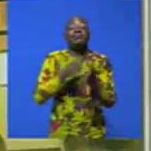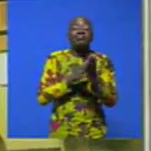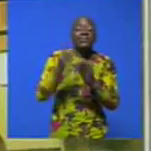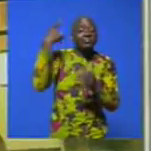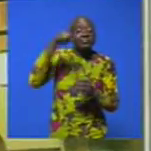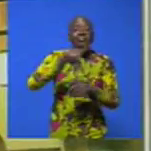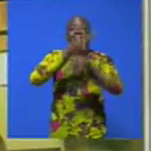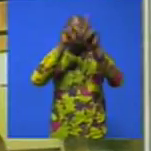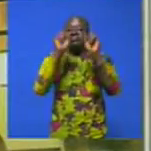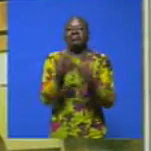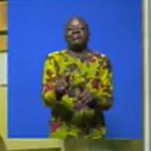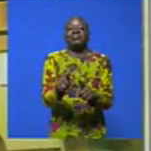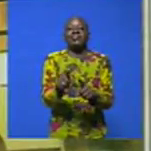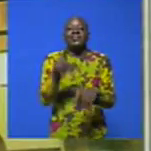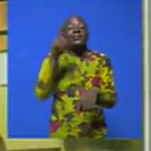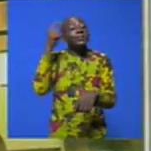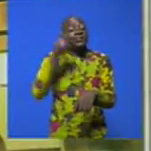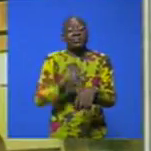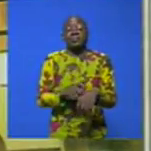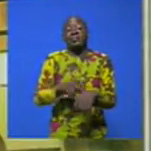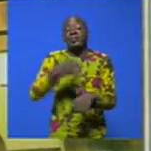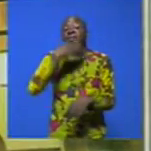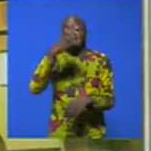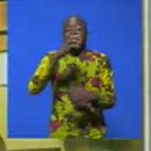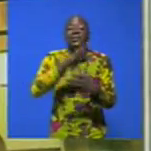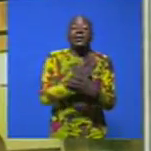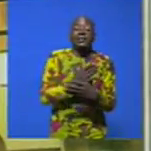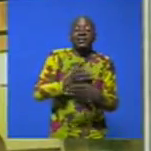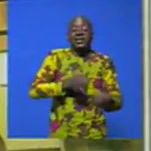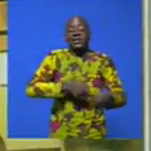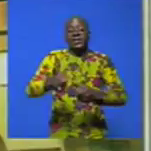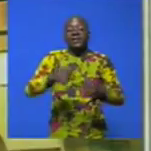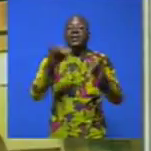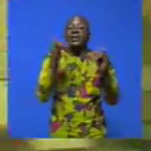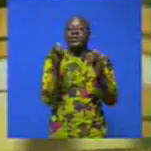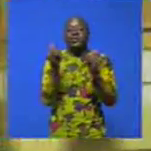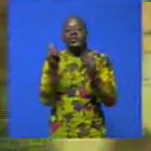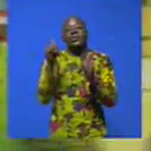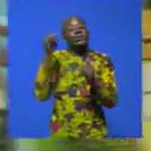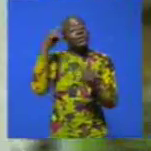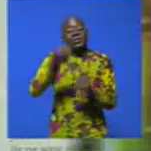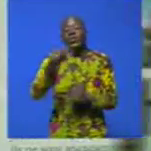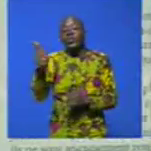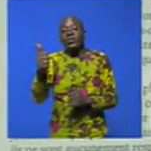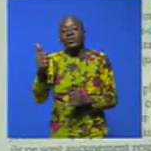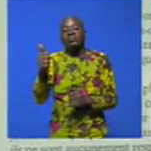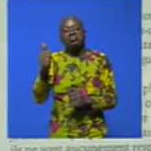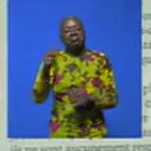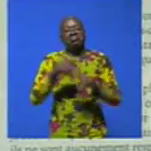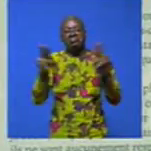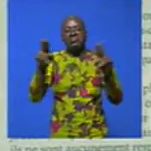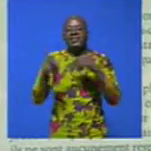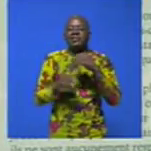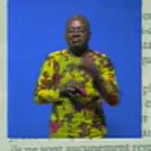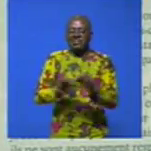le torchon brûlures at il entre les dirigeants et le joueur de ce club très remonté explique notre